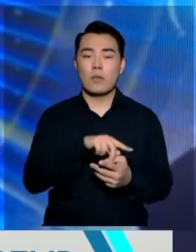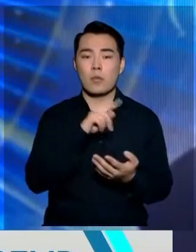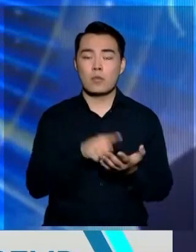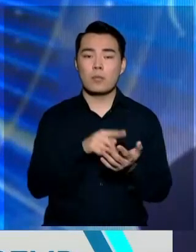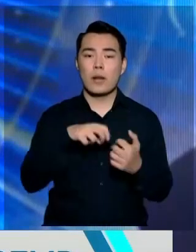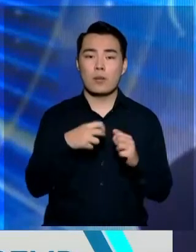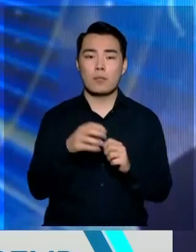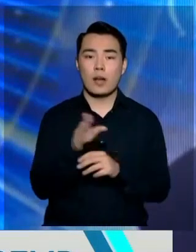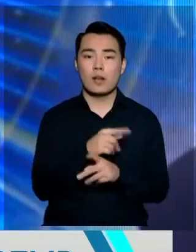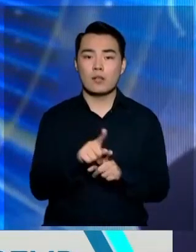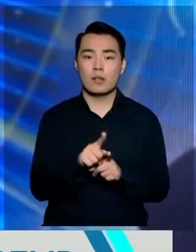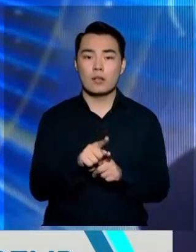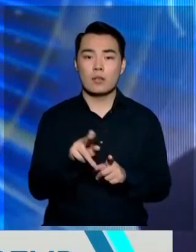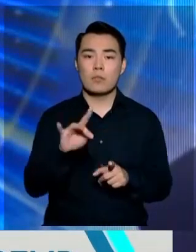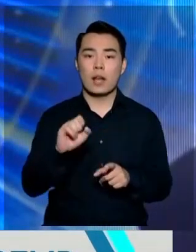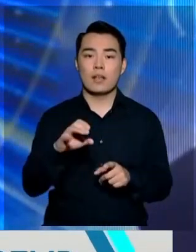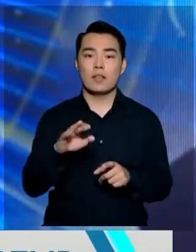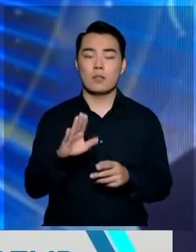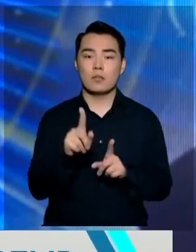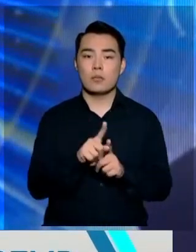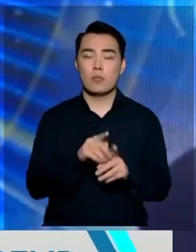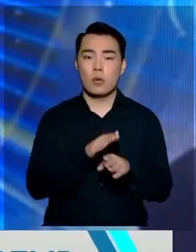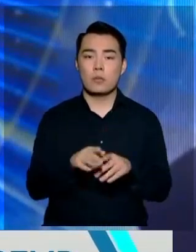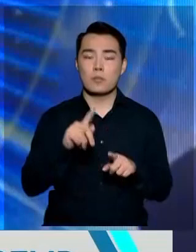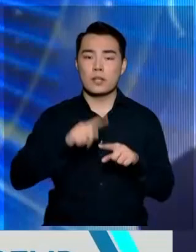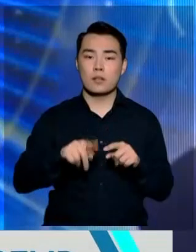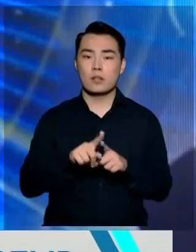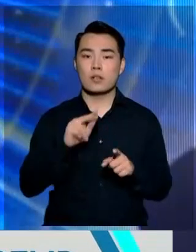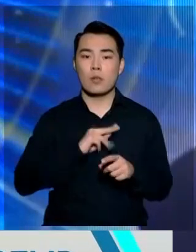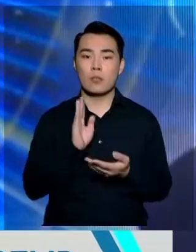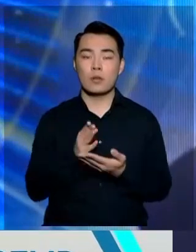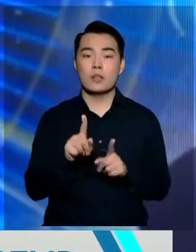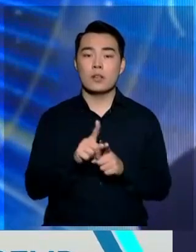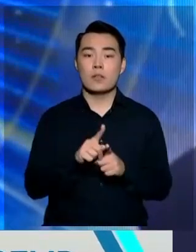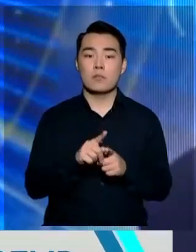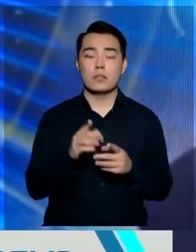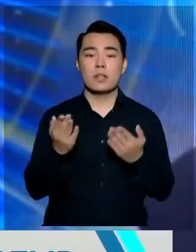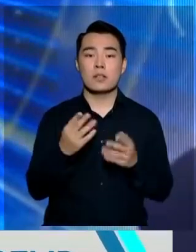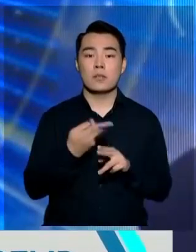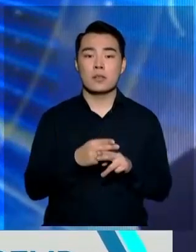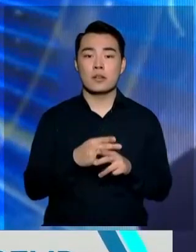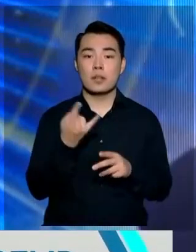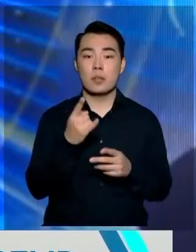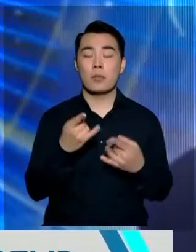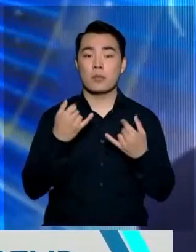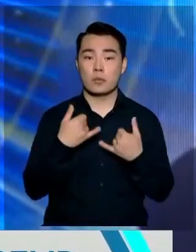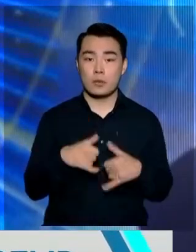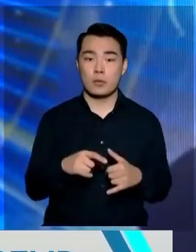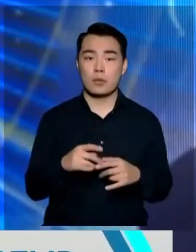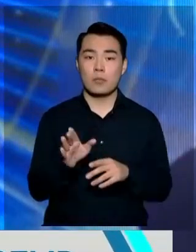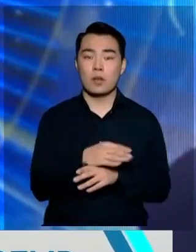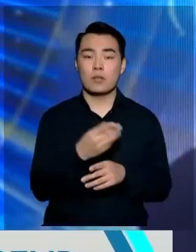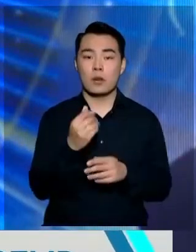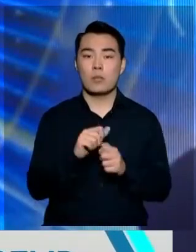оған проактивті түрде көрсету. Мысалы, бала туылды, оған қажетті төлемдер